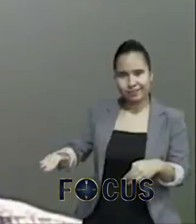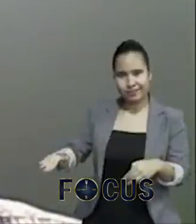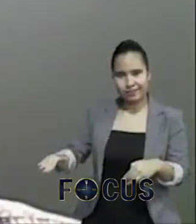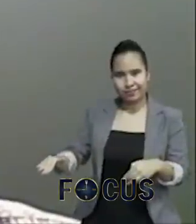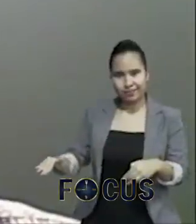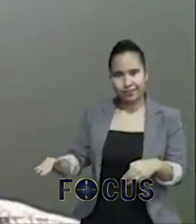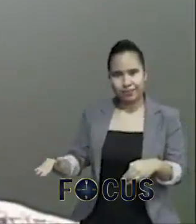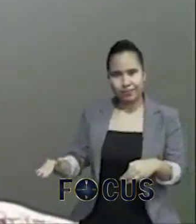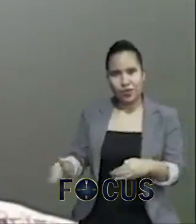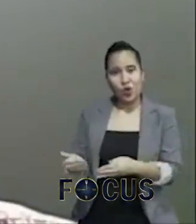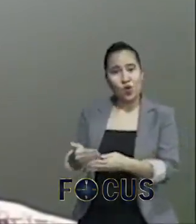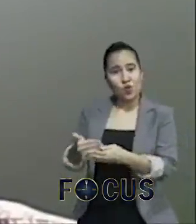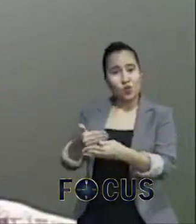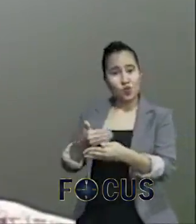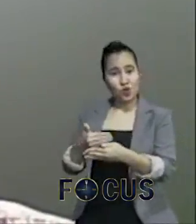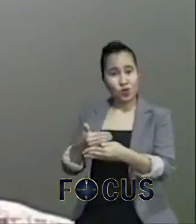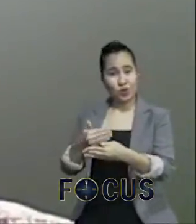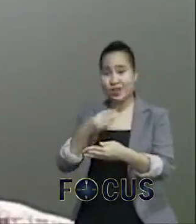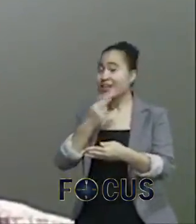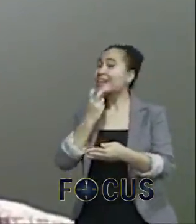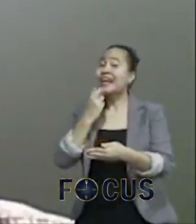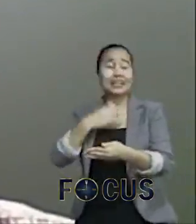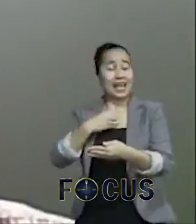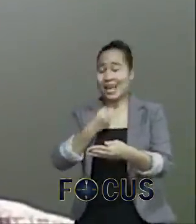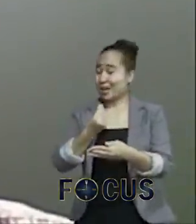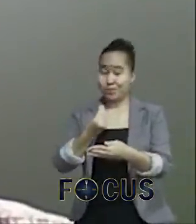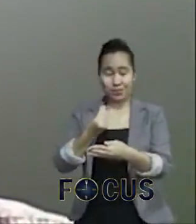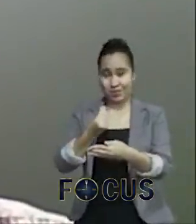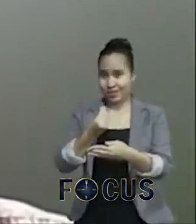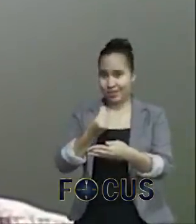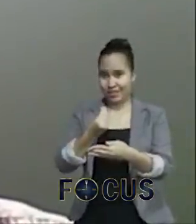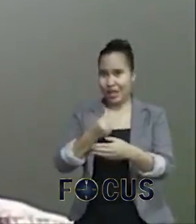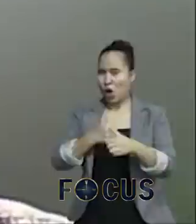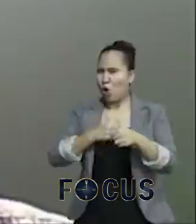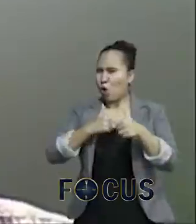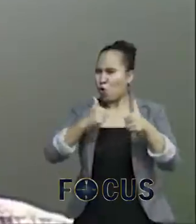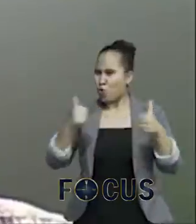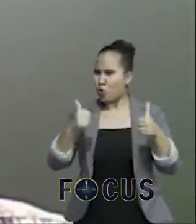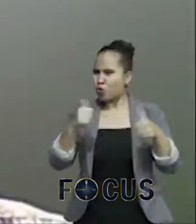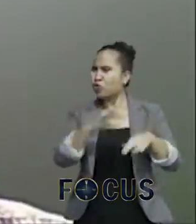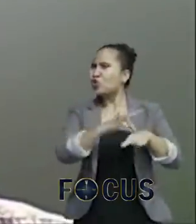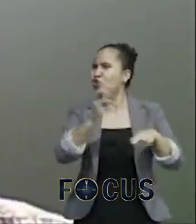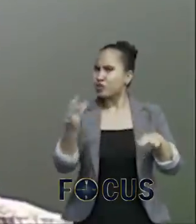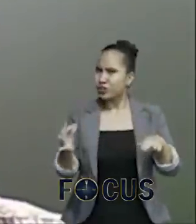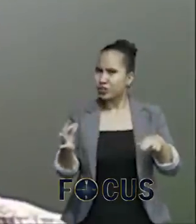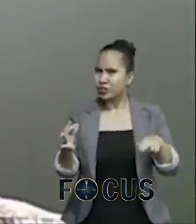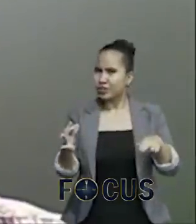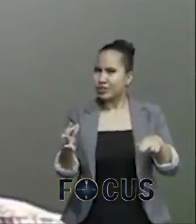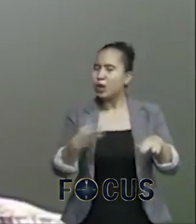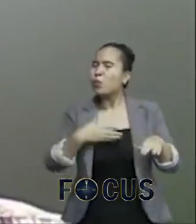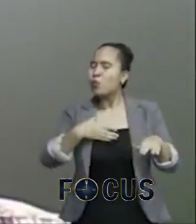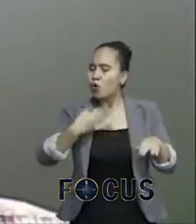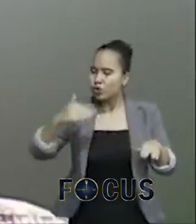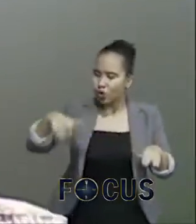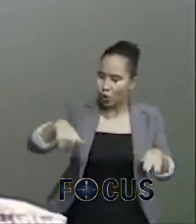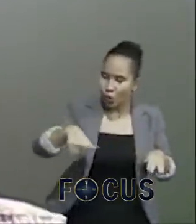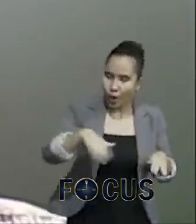plaatsnemen. Alvorens, als ze geen klachten hebben en in goede conditie zijn, ze uit quarantaine konden